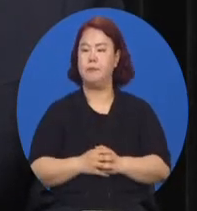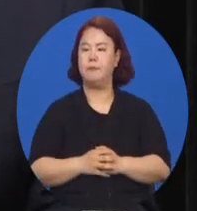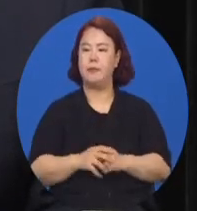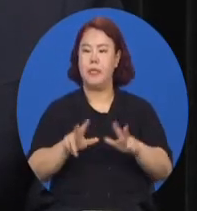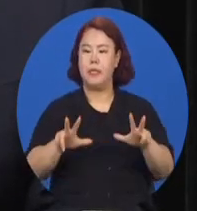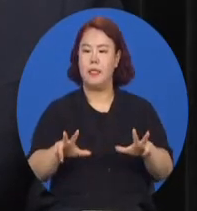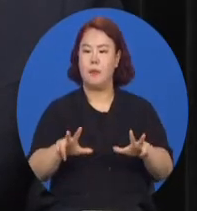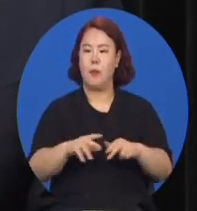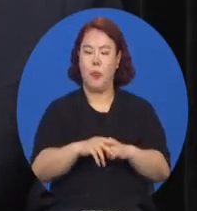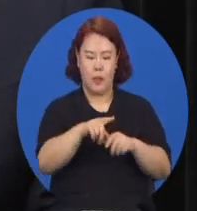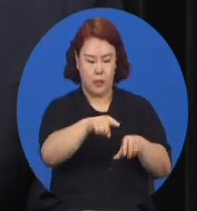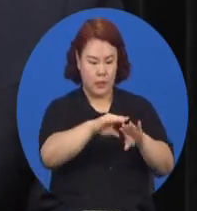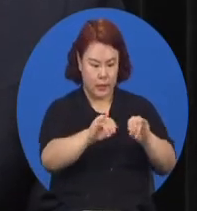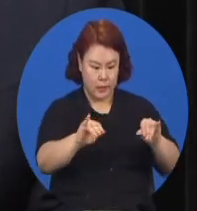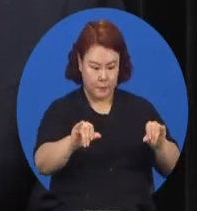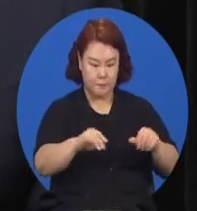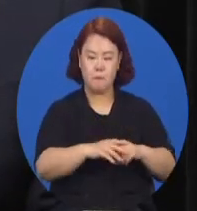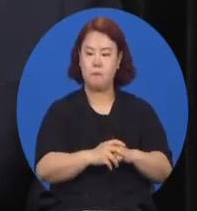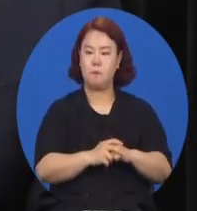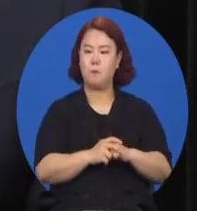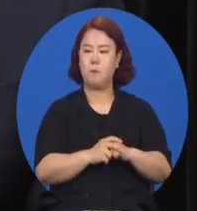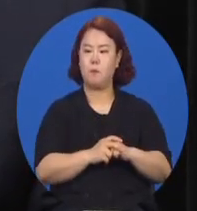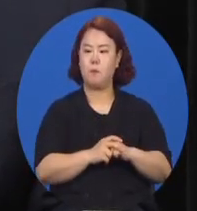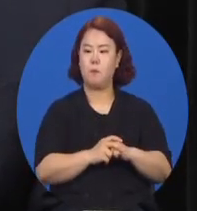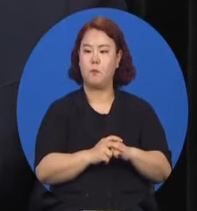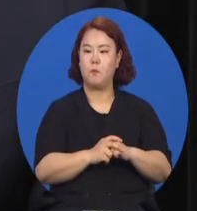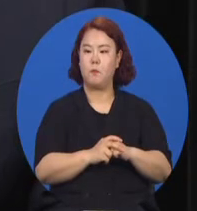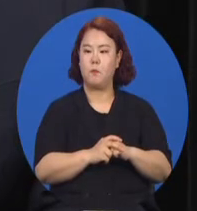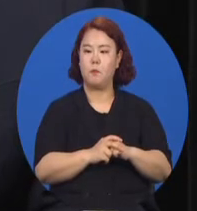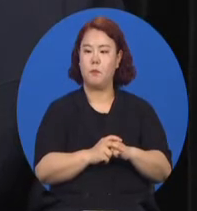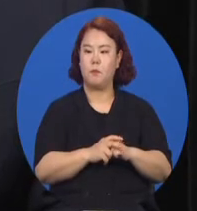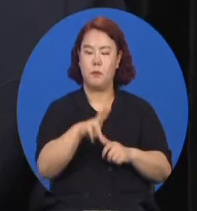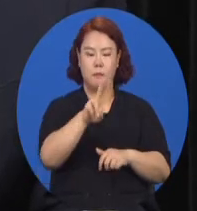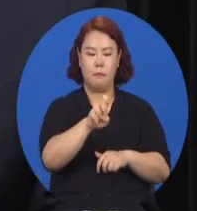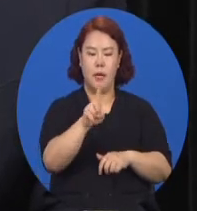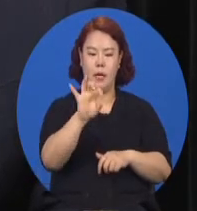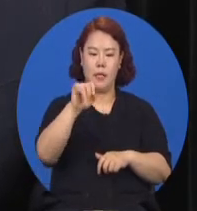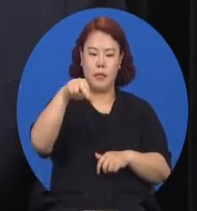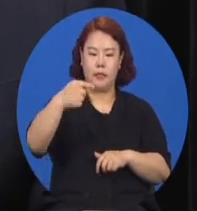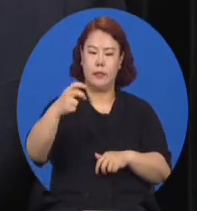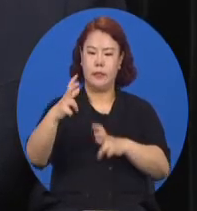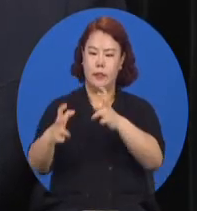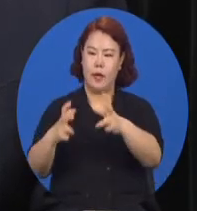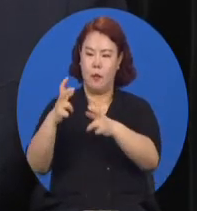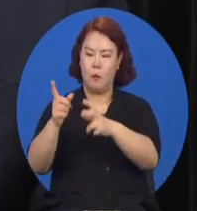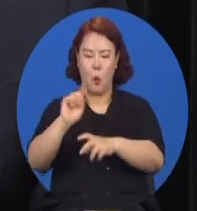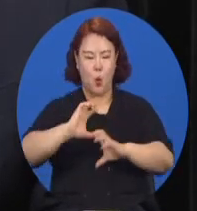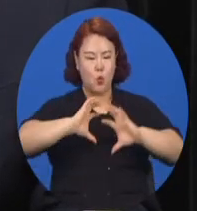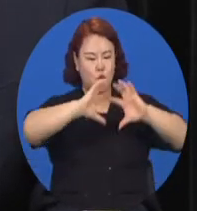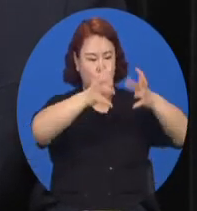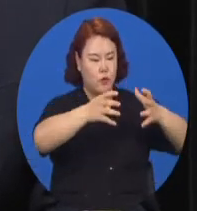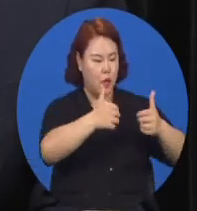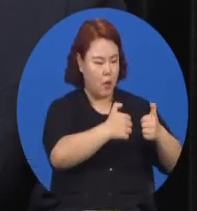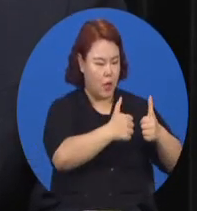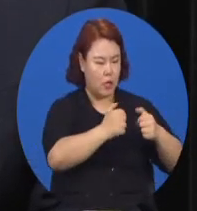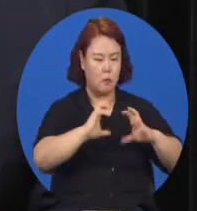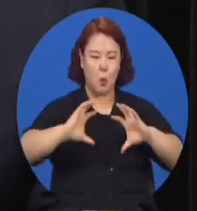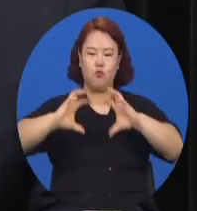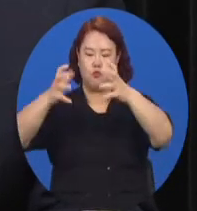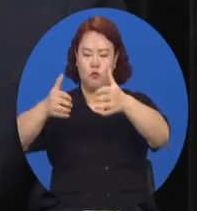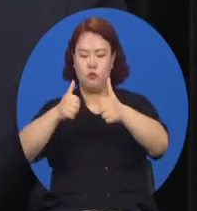이 부지에다 저희들이 이 마이스 산업, 국내 회의, 국제 회의, 각종 편의